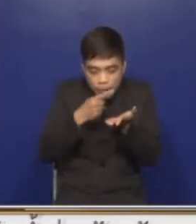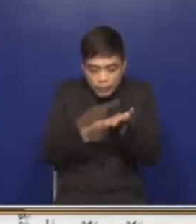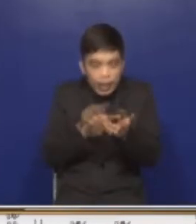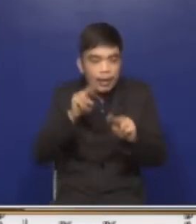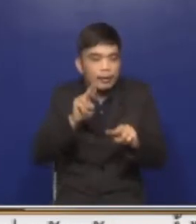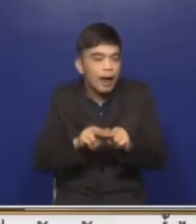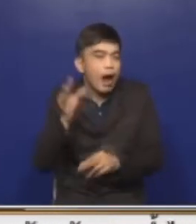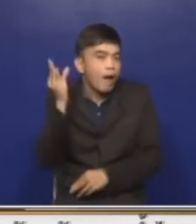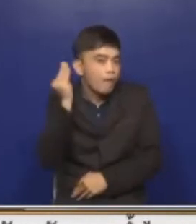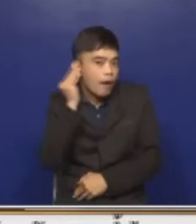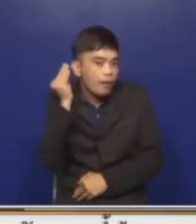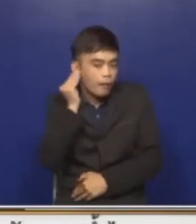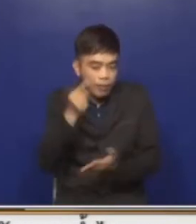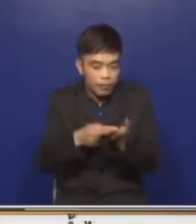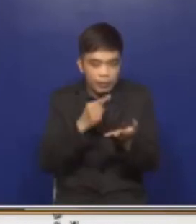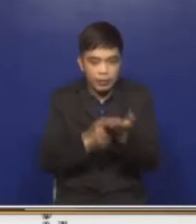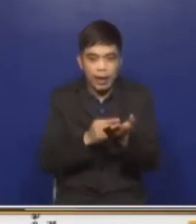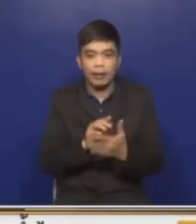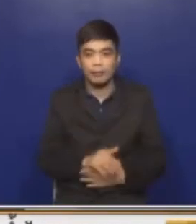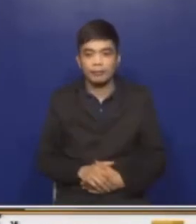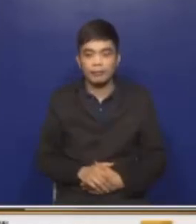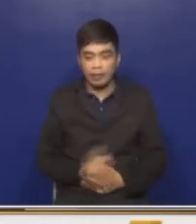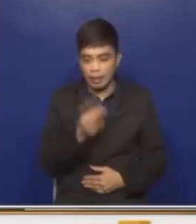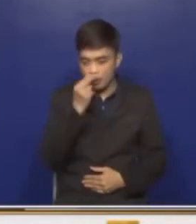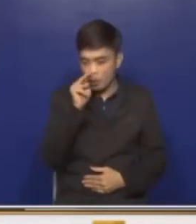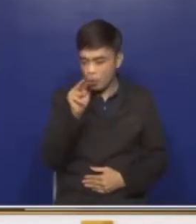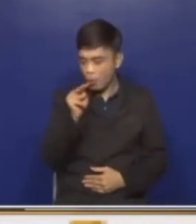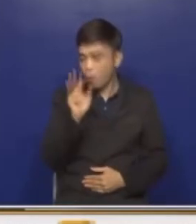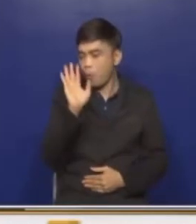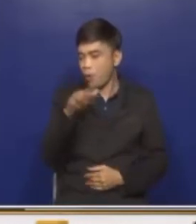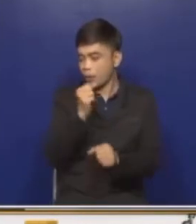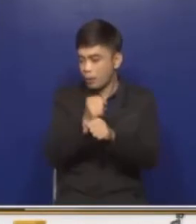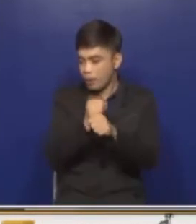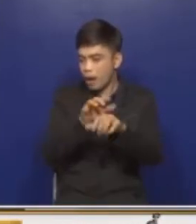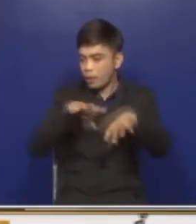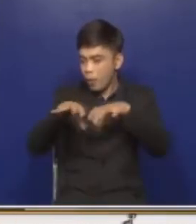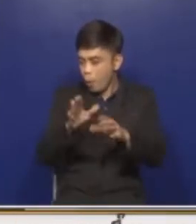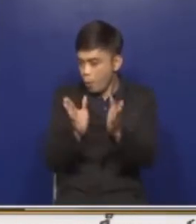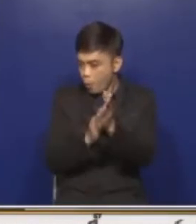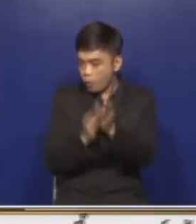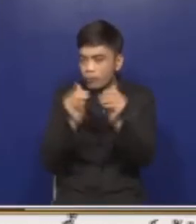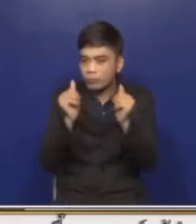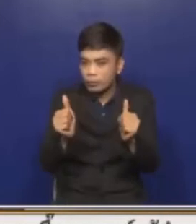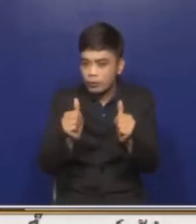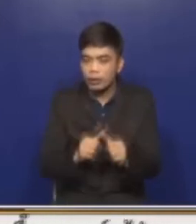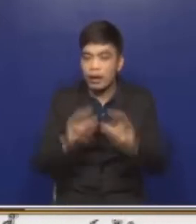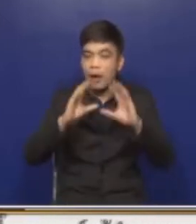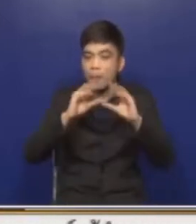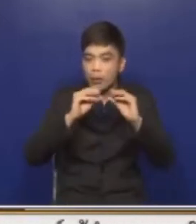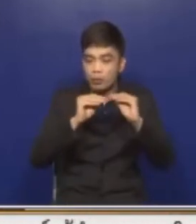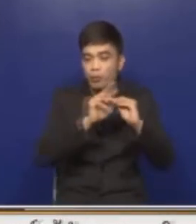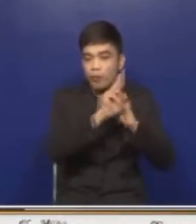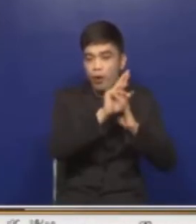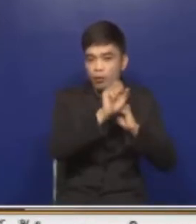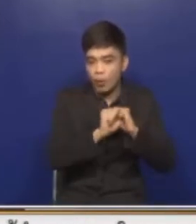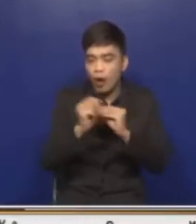ไม่มากหลายคันเท่าไหร่แท้เห็นการทำงานแล้วชื่นชมถ้าพูดถึงทำงานประชุมในสภานี้